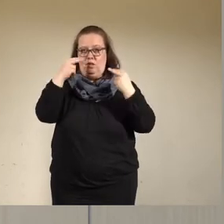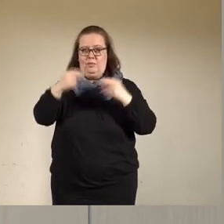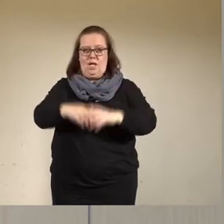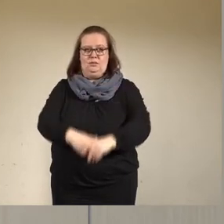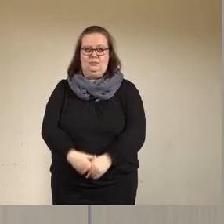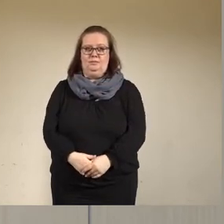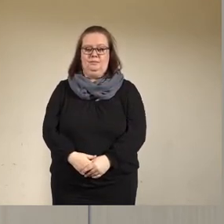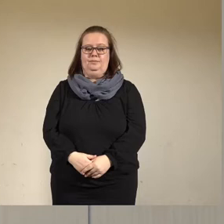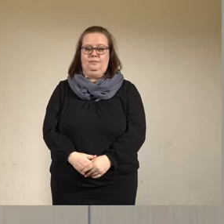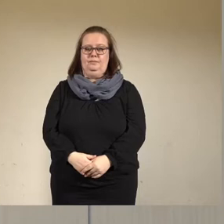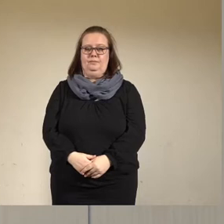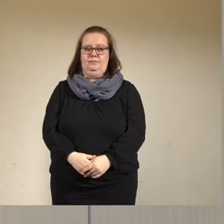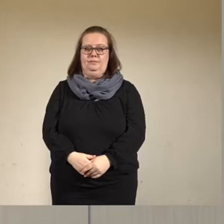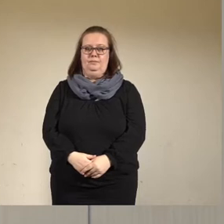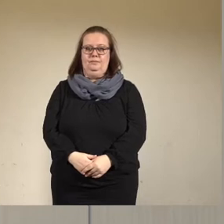Aufmerksamkeit.